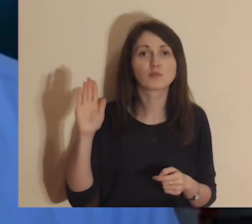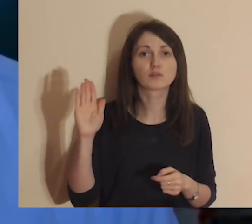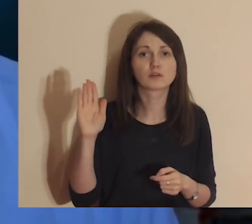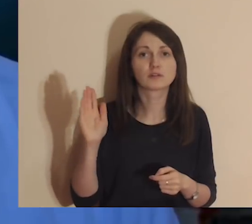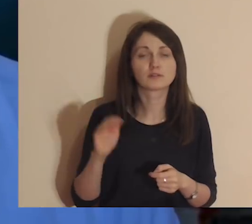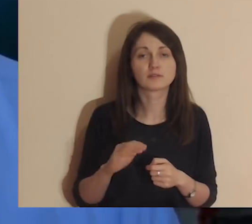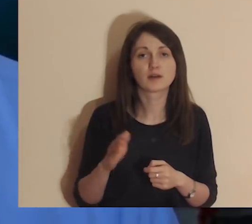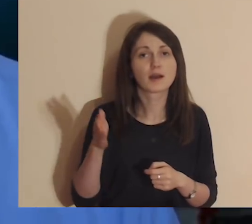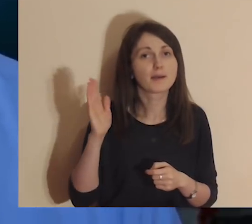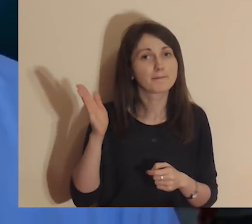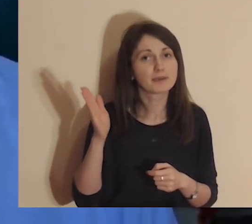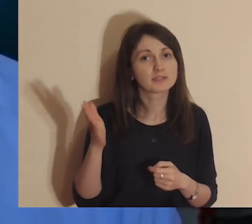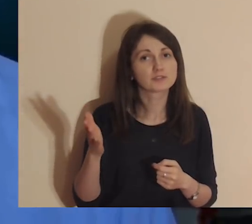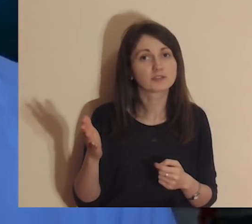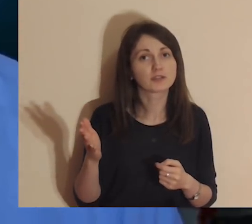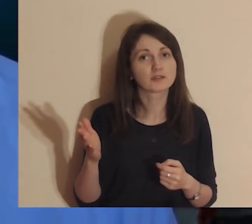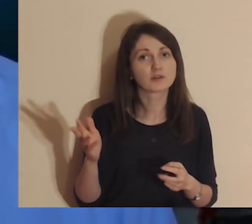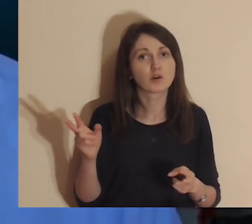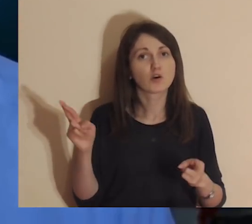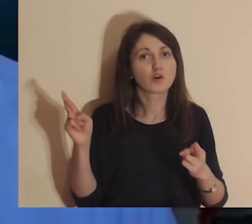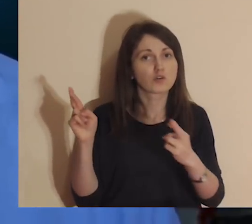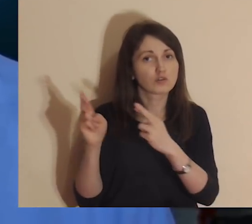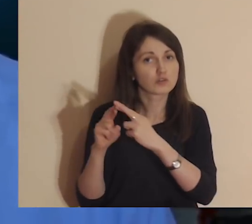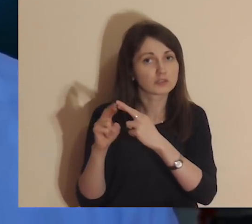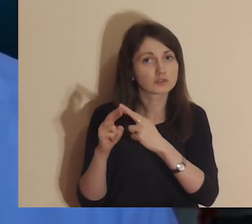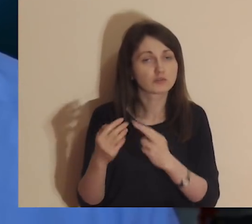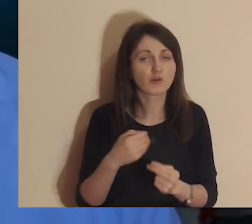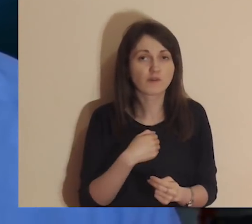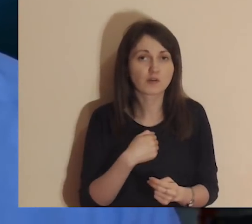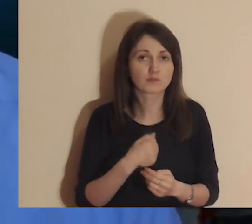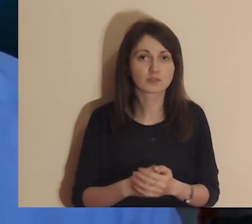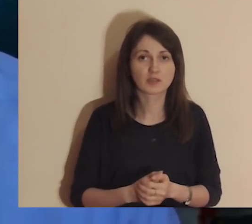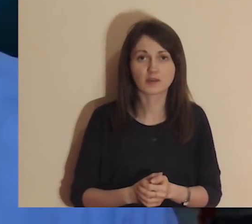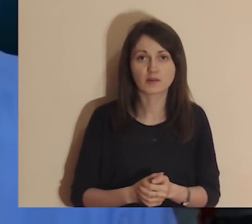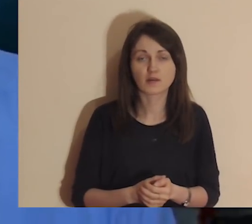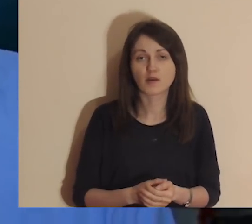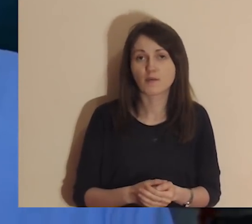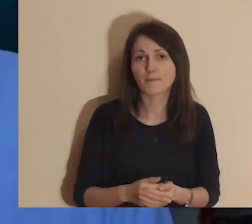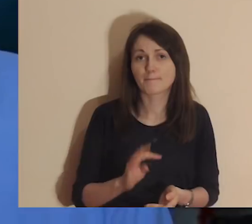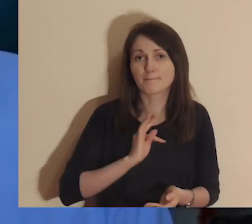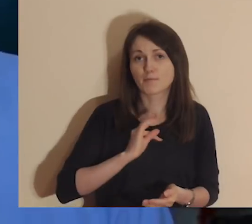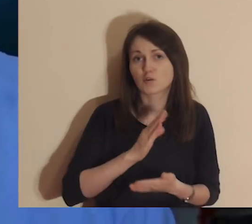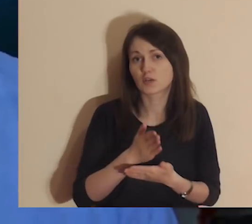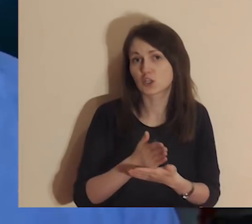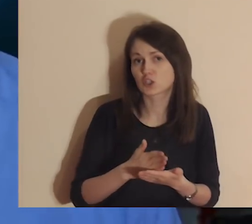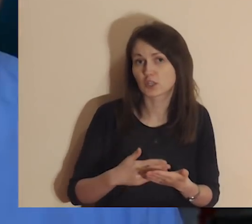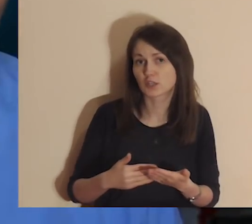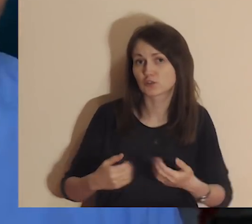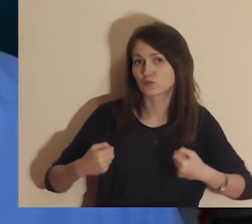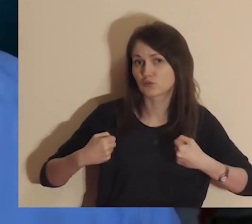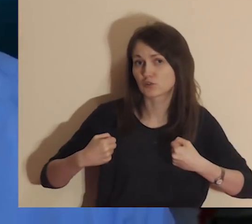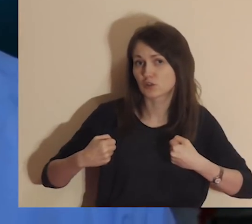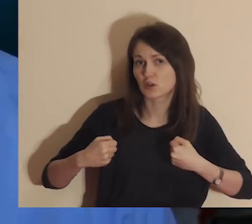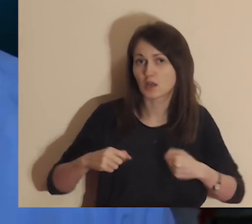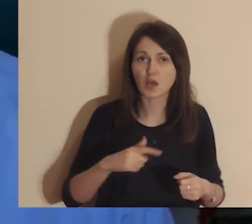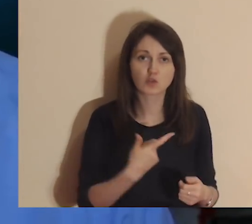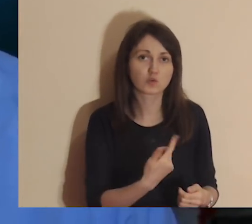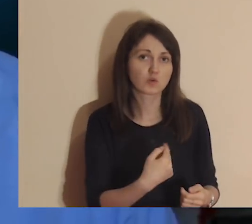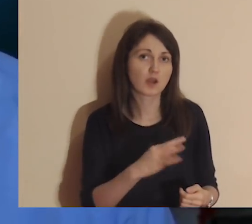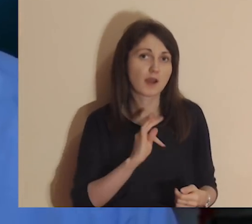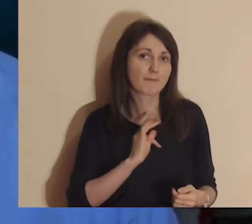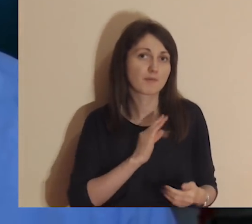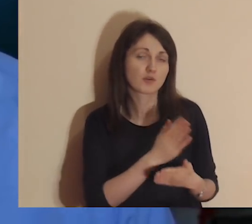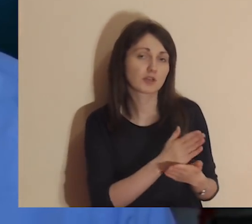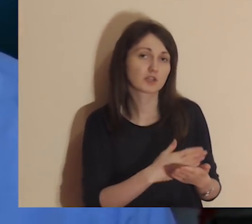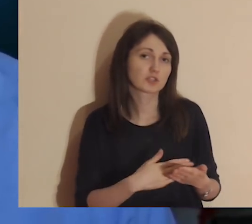w taki sposób Bóg będzie chciał łapać kontakt z moją częścią silną albo z moją częścią delikatną we mnie i